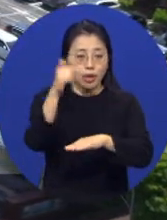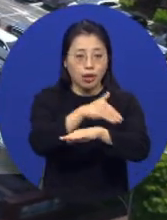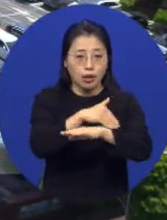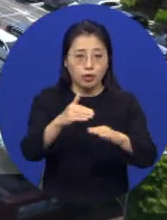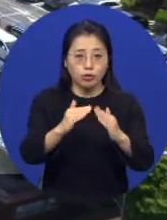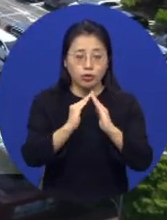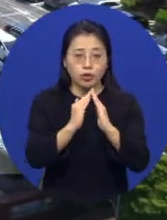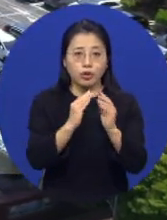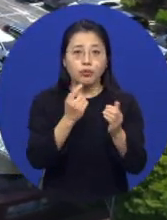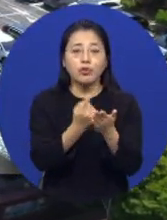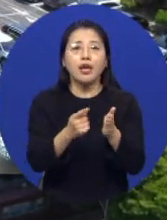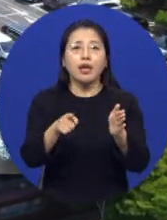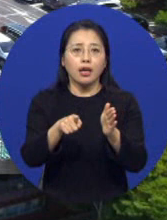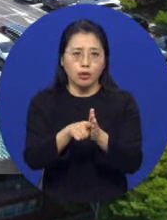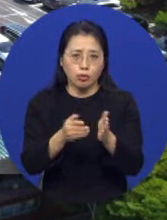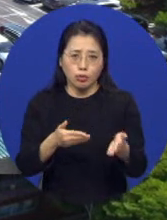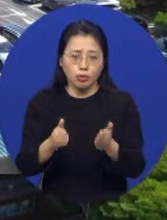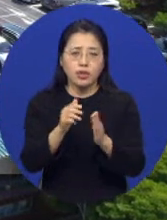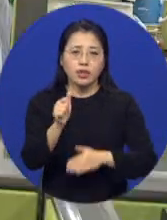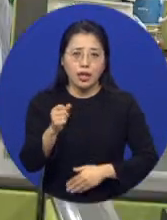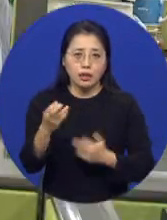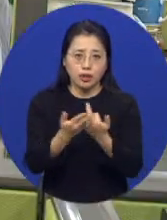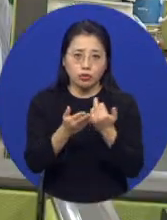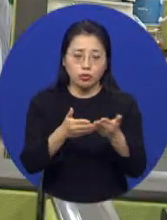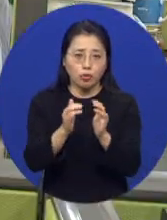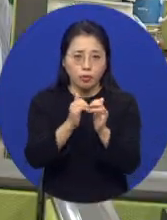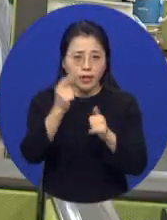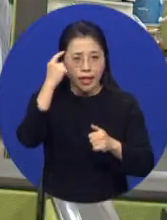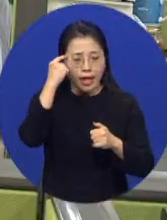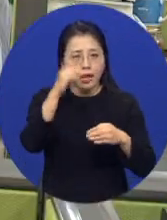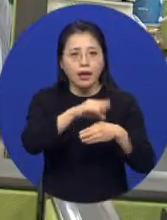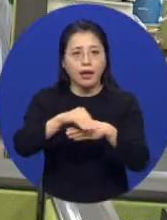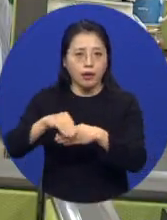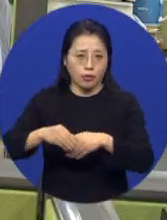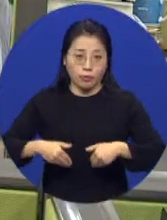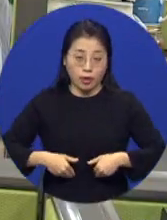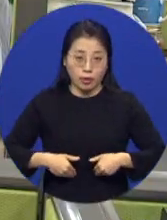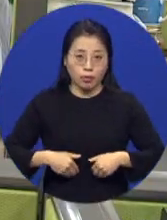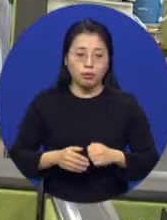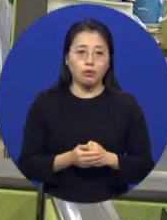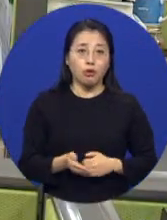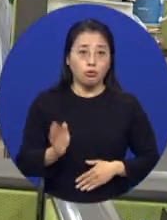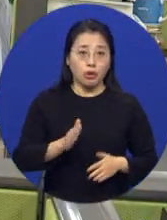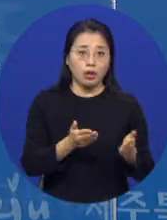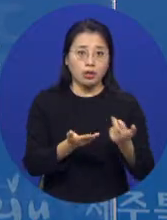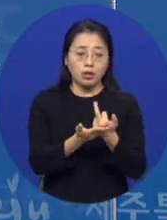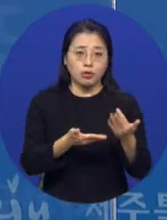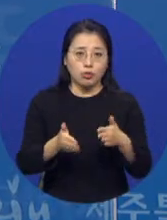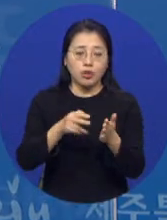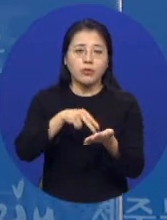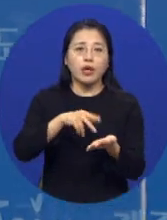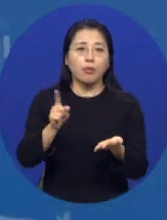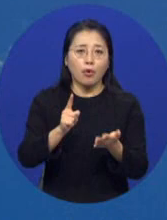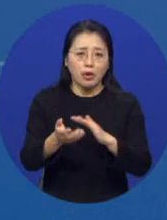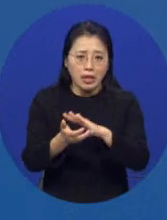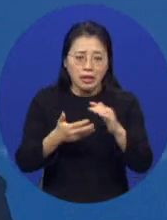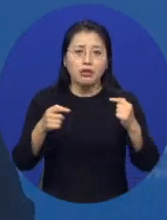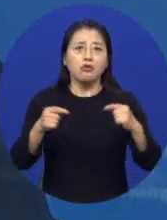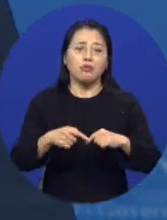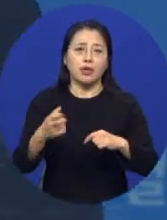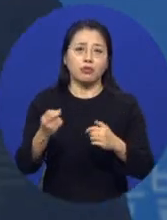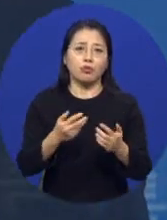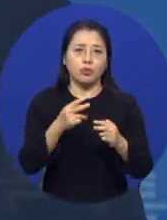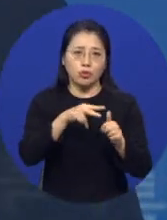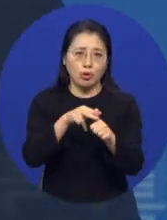제주도민과 도지사의 의견을 수렴해야 합니다 그러나 제주도는 사전협의나 정보공유가 없었다며